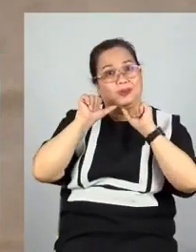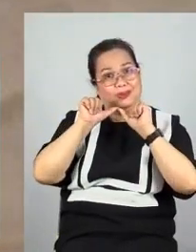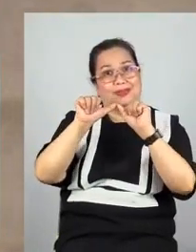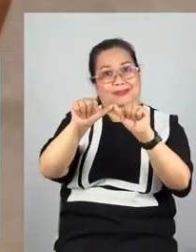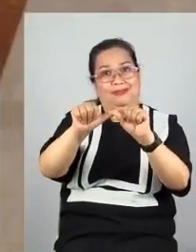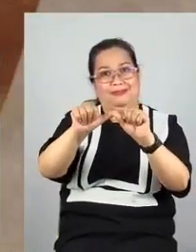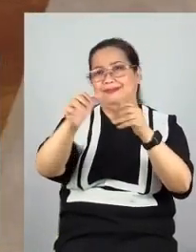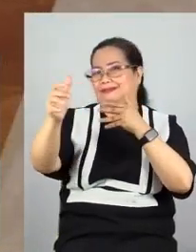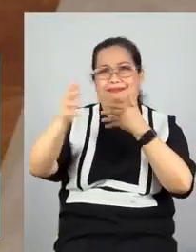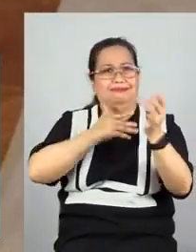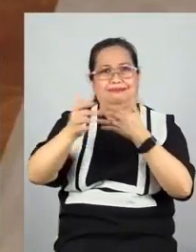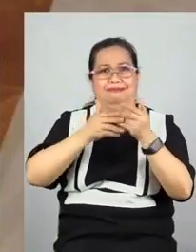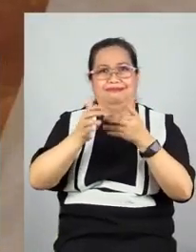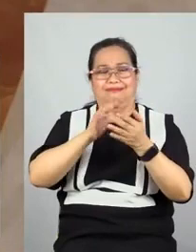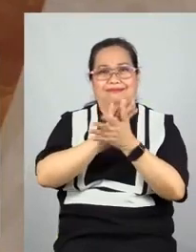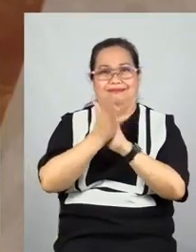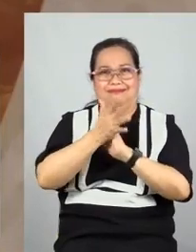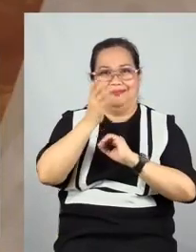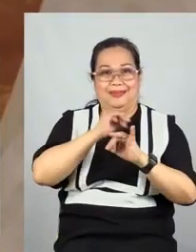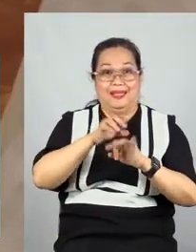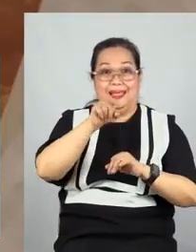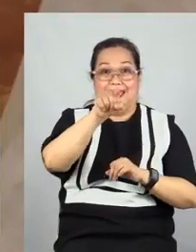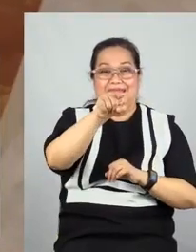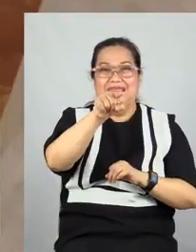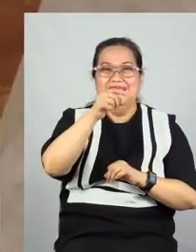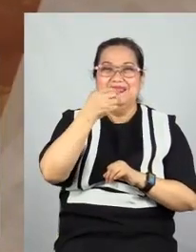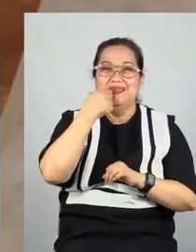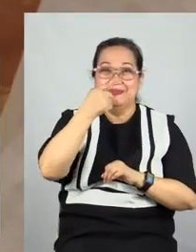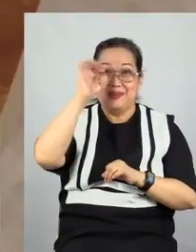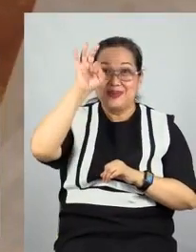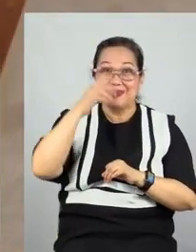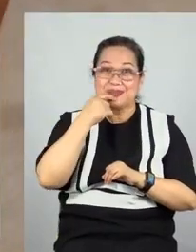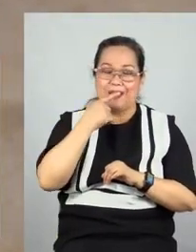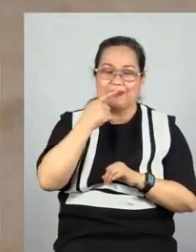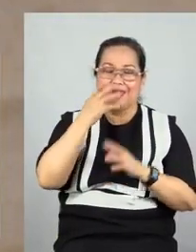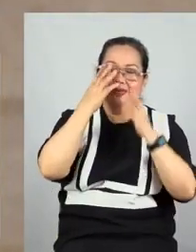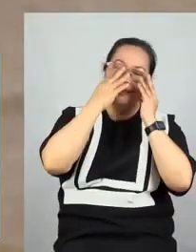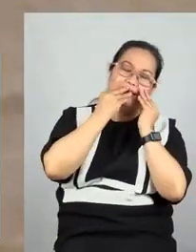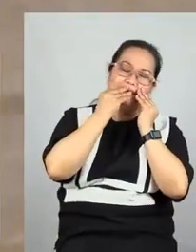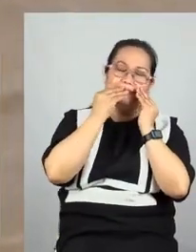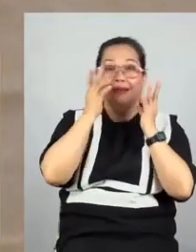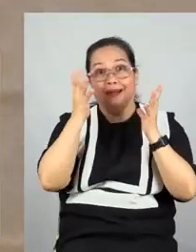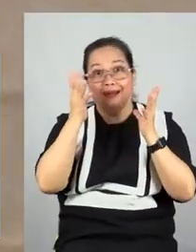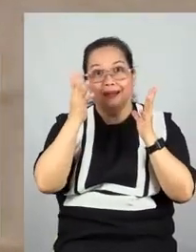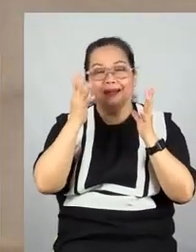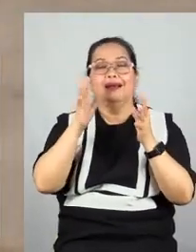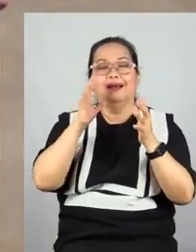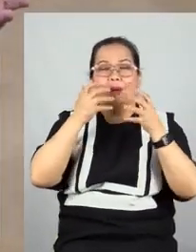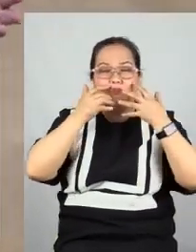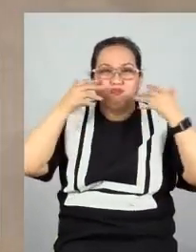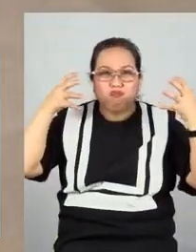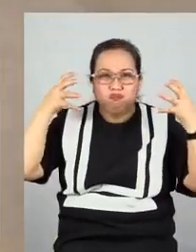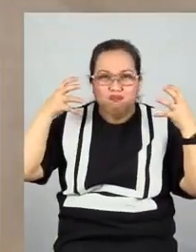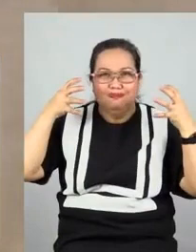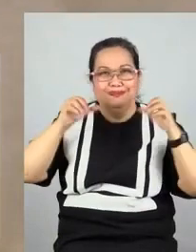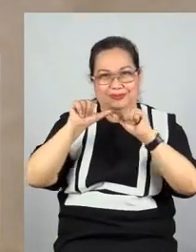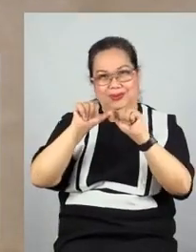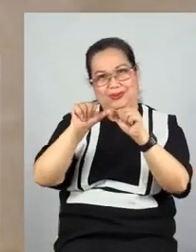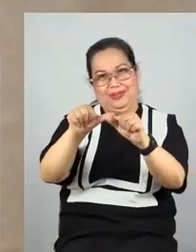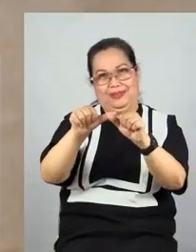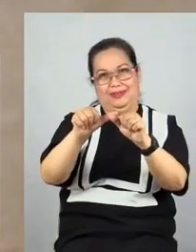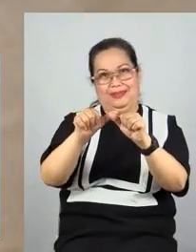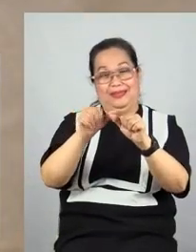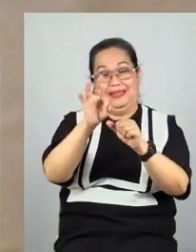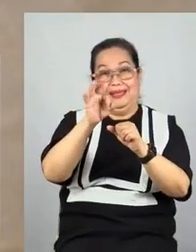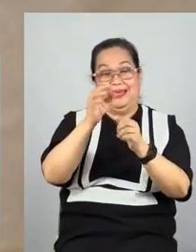Pumikit o dumilat, mataba po ako. No? Kahit na bumili ako ng salamin, na parang